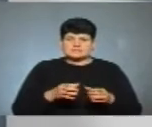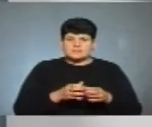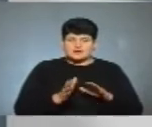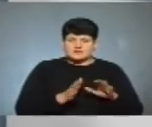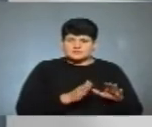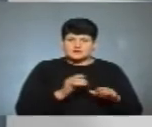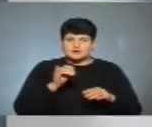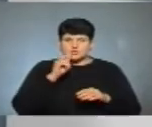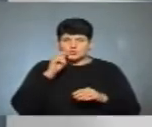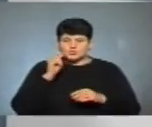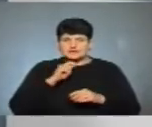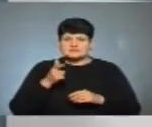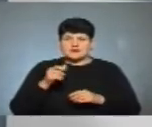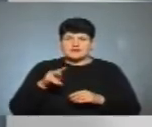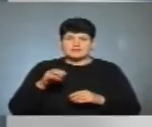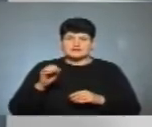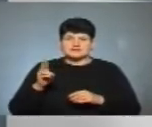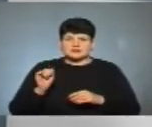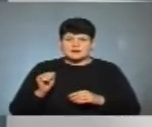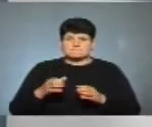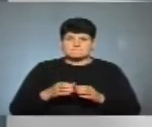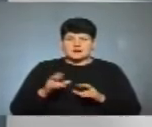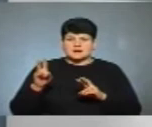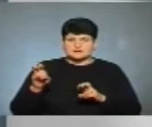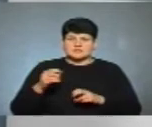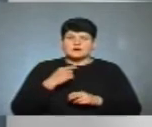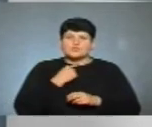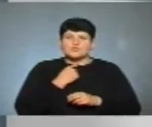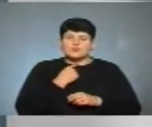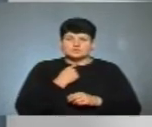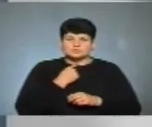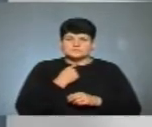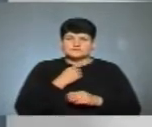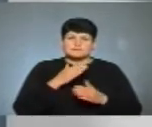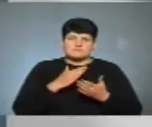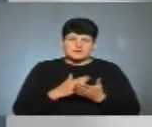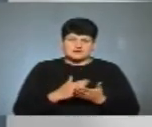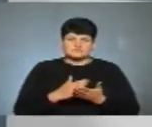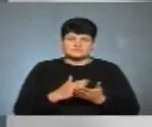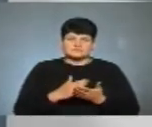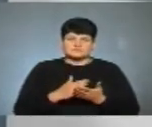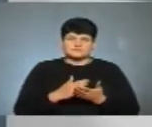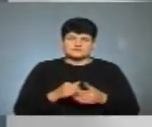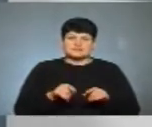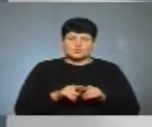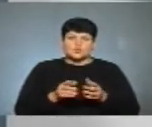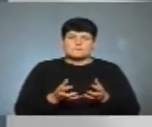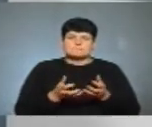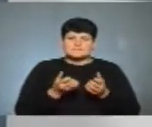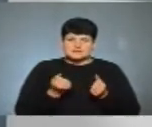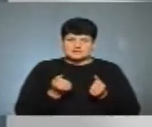також «Українській Галицькій партії». «Голос» мав таку підтримку.